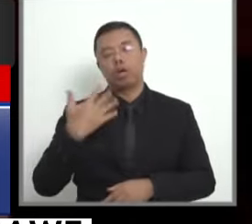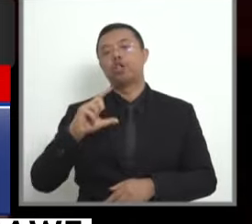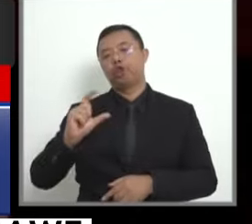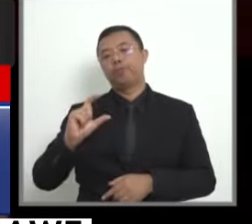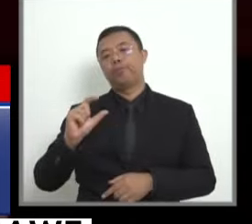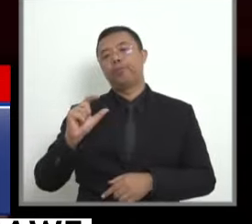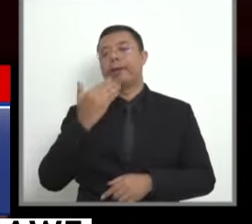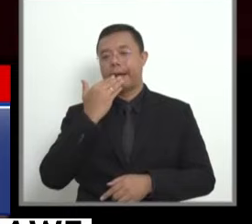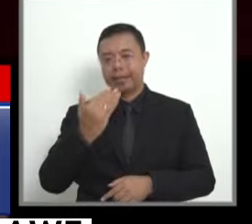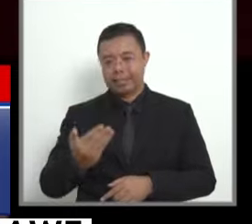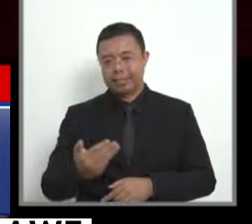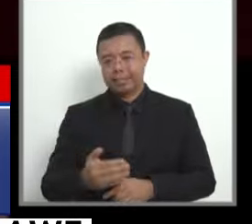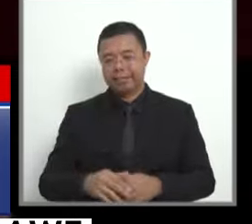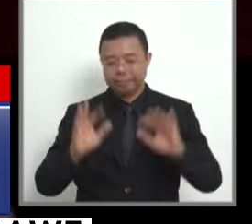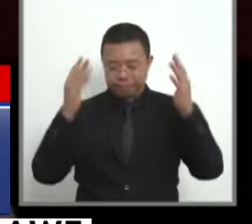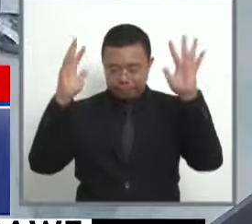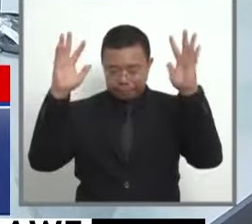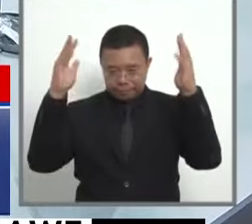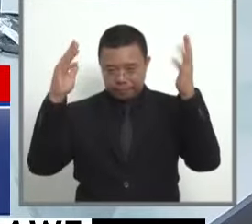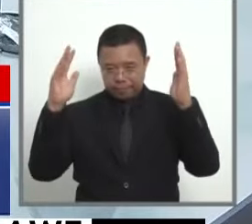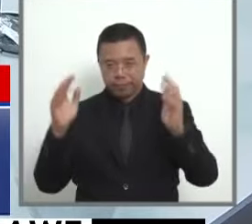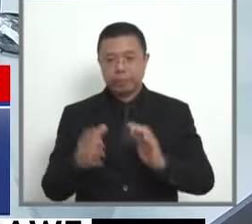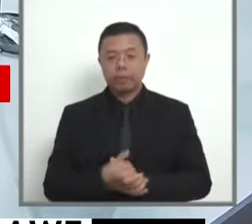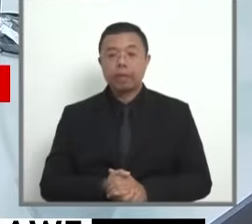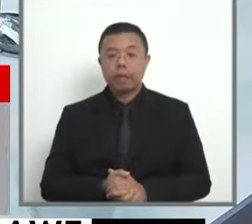sini baik